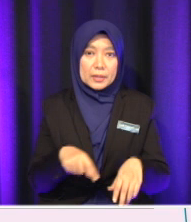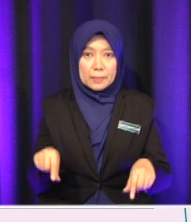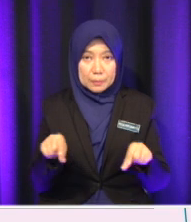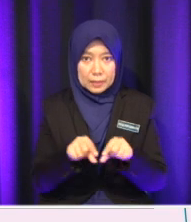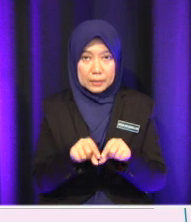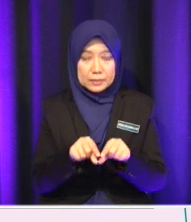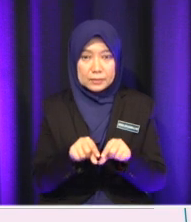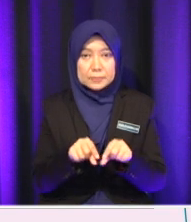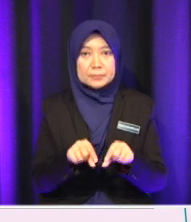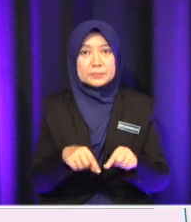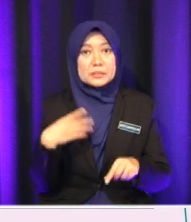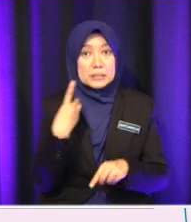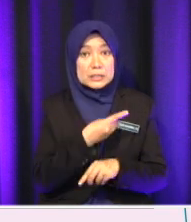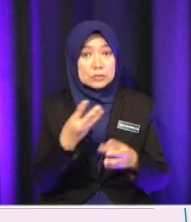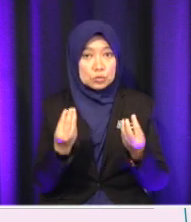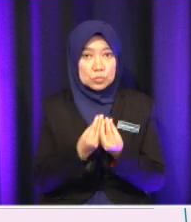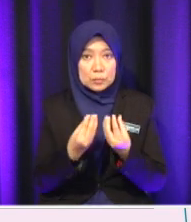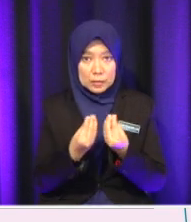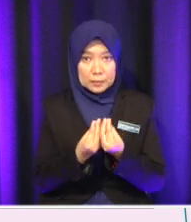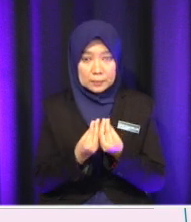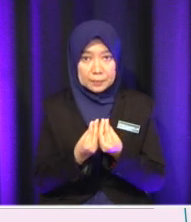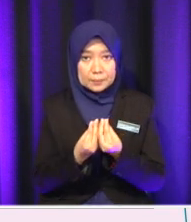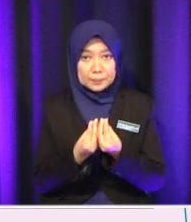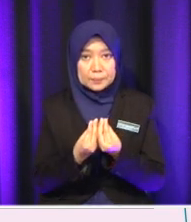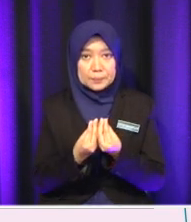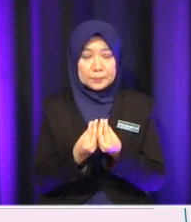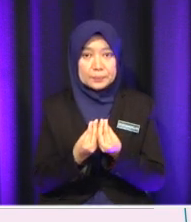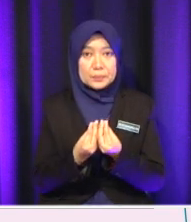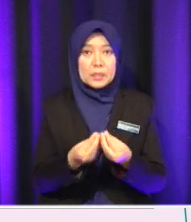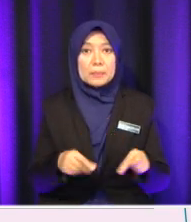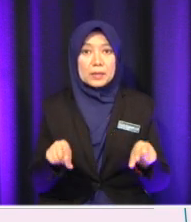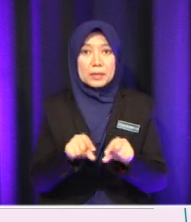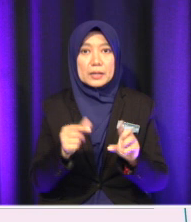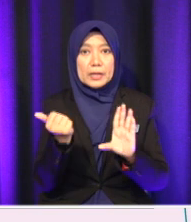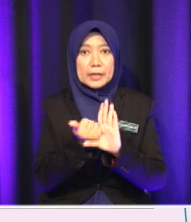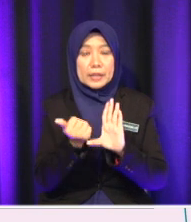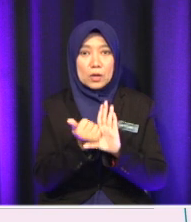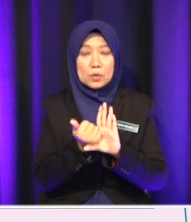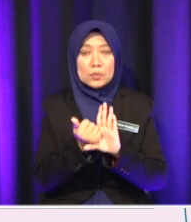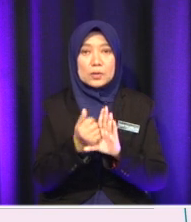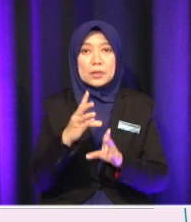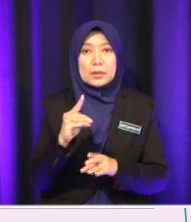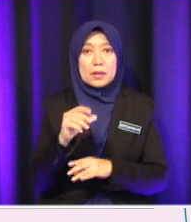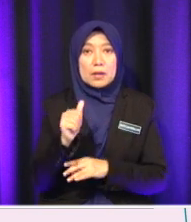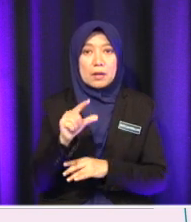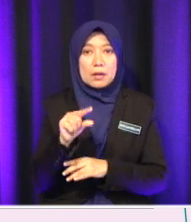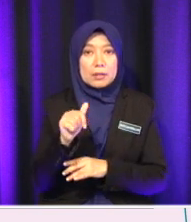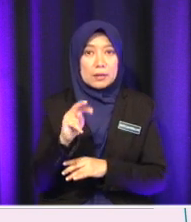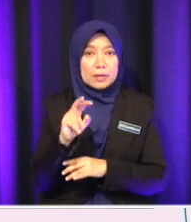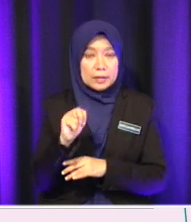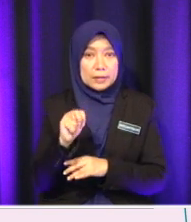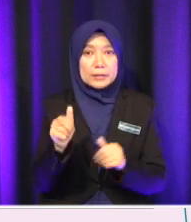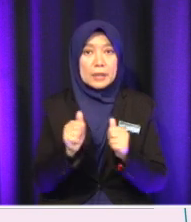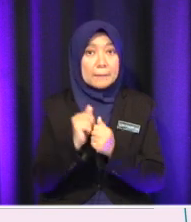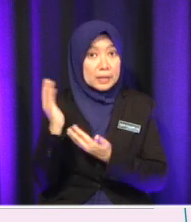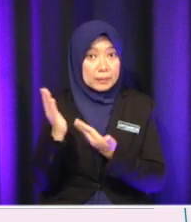semasa kita jumlahkan timbangan Ekon dagangan kita tambah dengan timbangan ekom